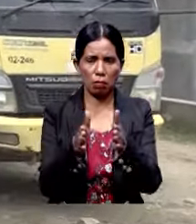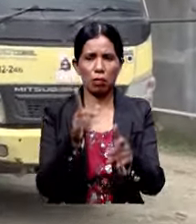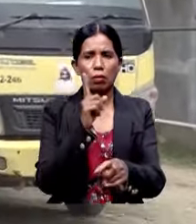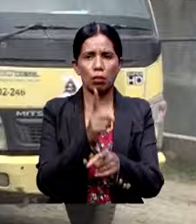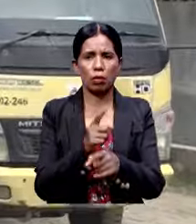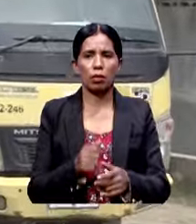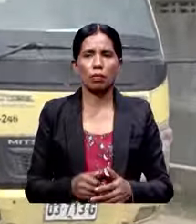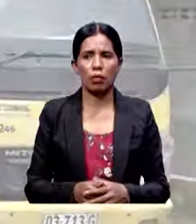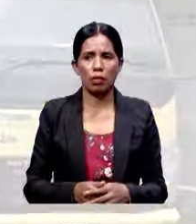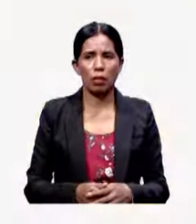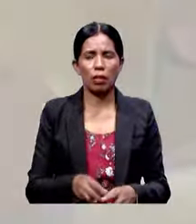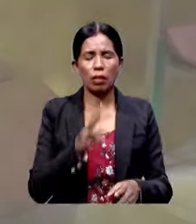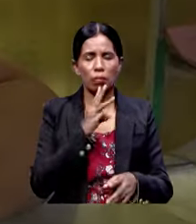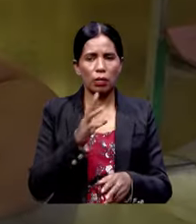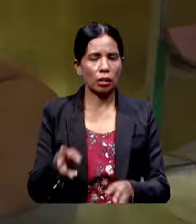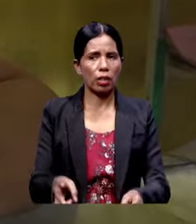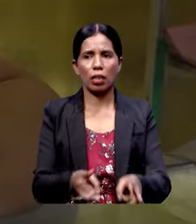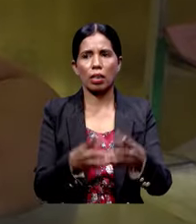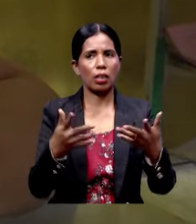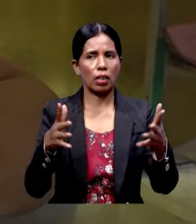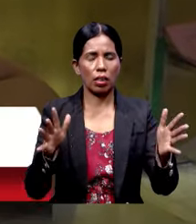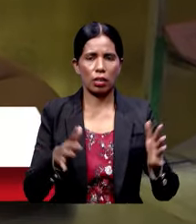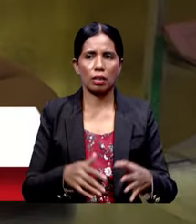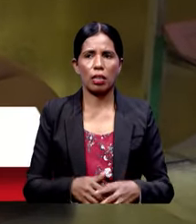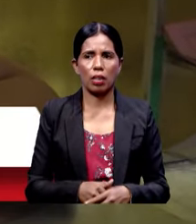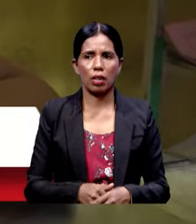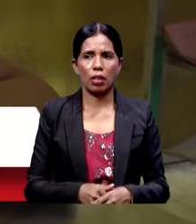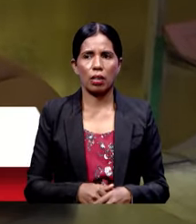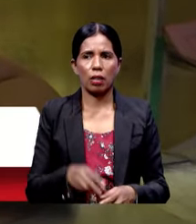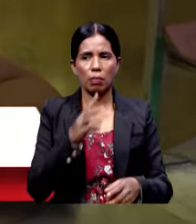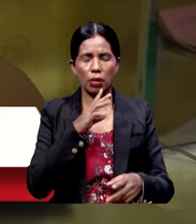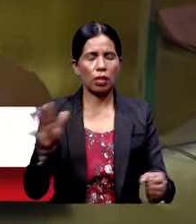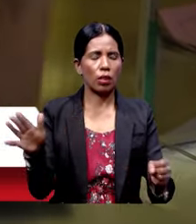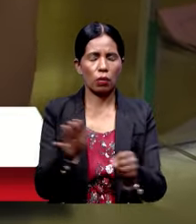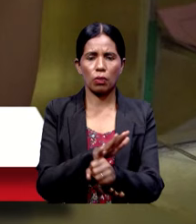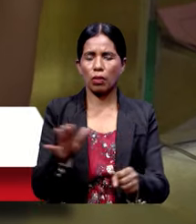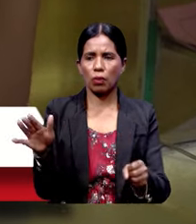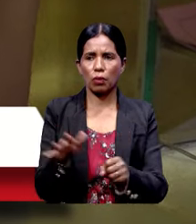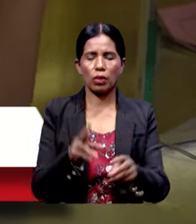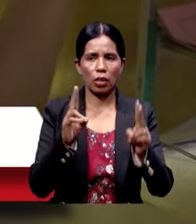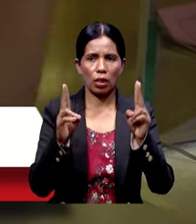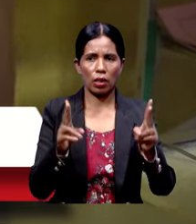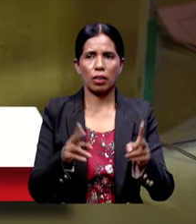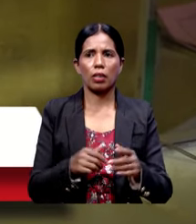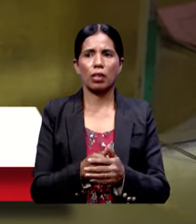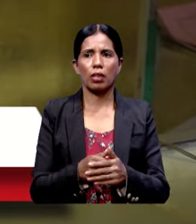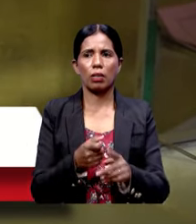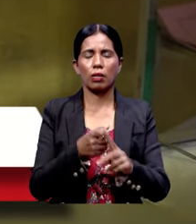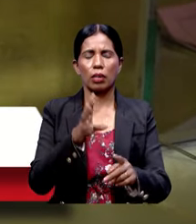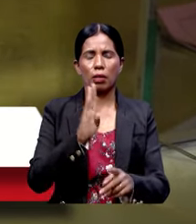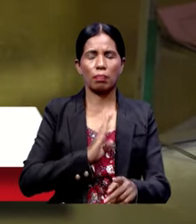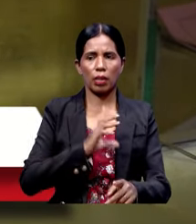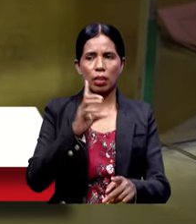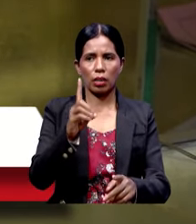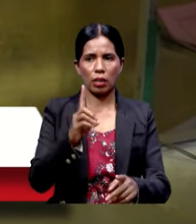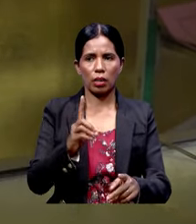Balet sama klot tambah be dalang ladung iha, be hansa nakun lalais-lalais. Be ini sehusi bali dinya tumpal mai